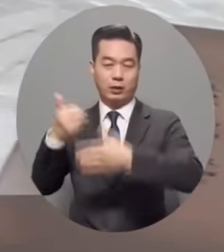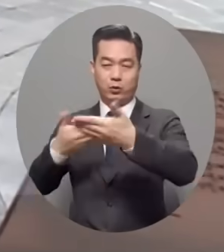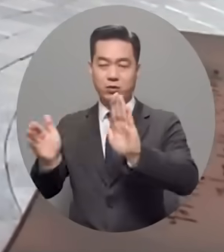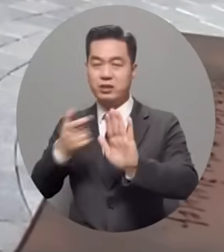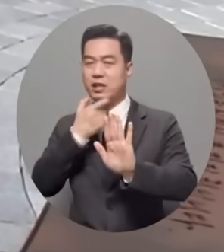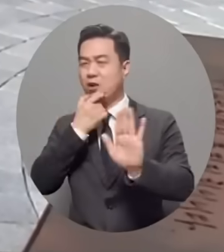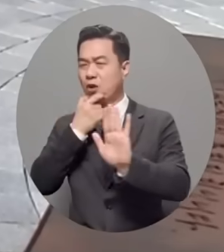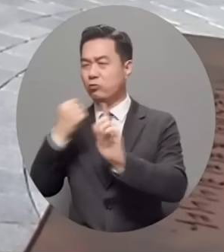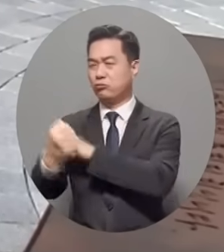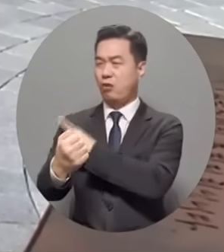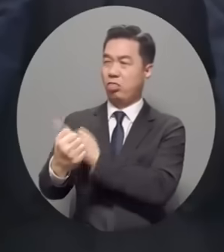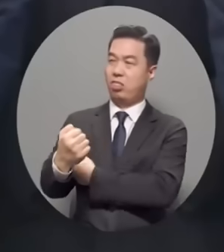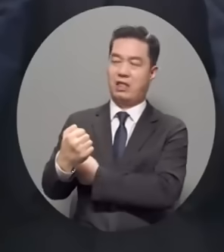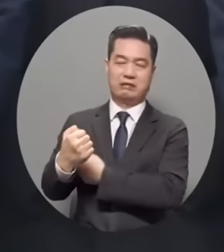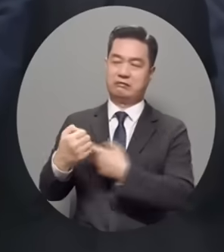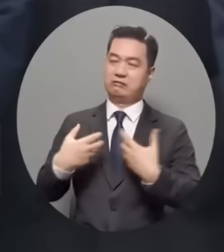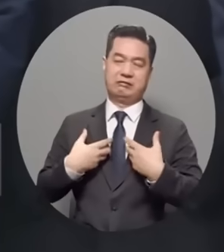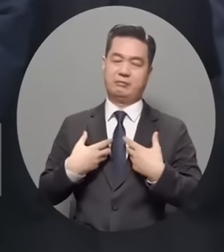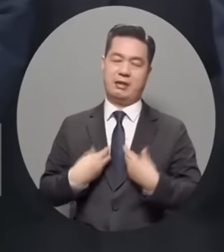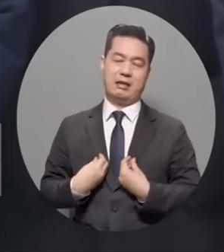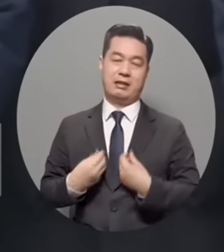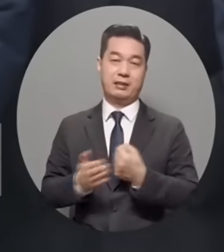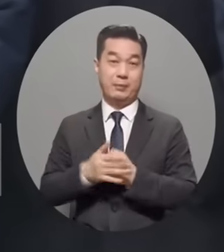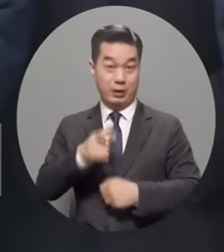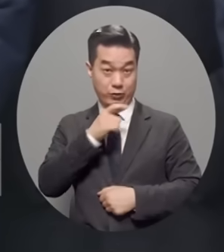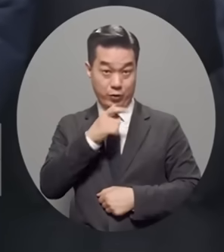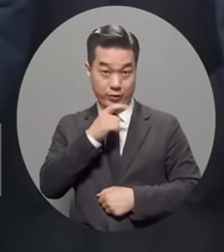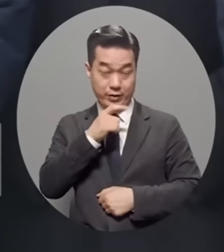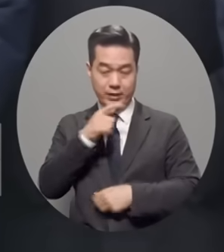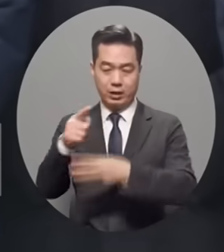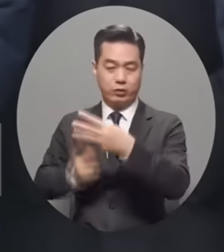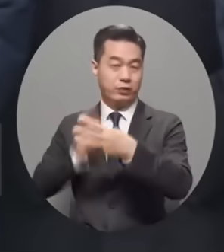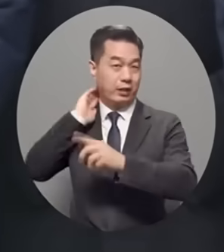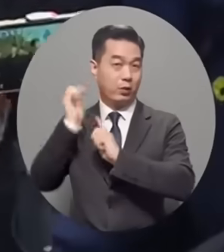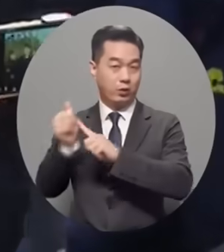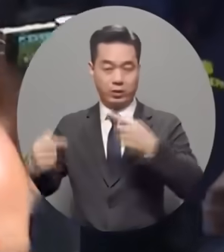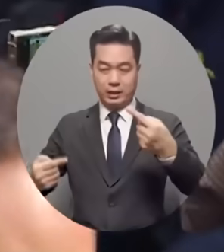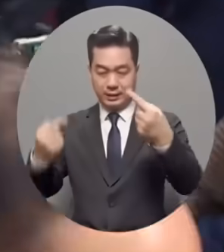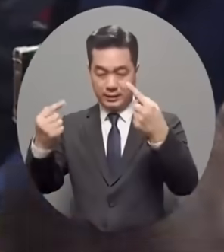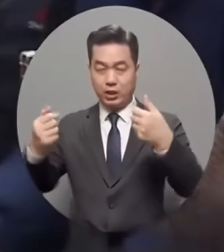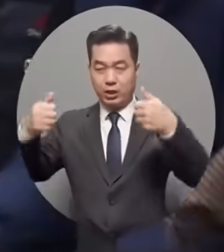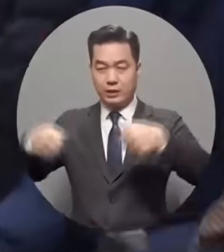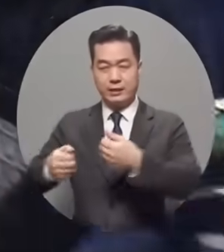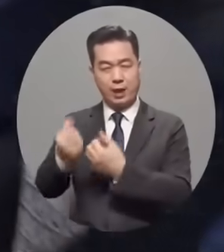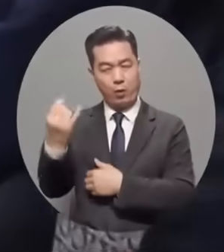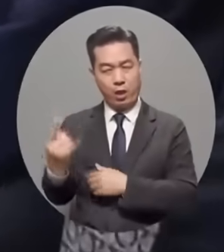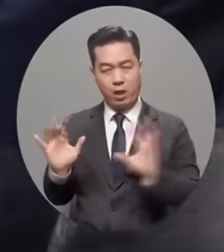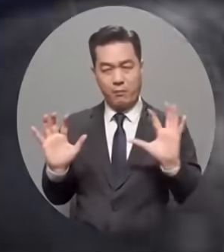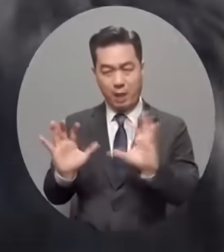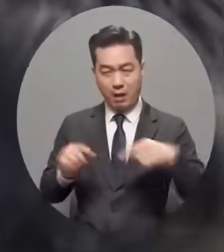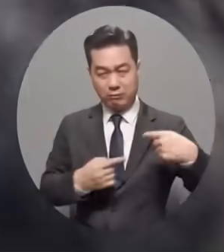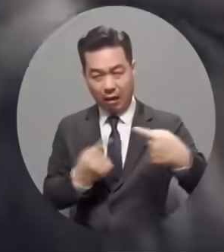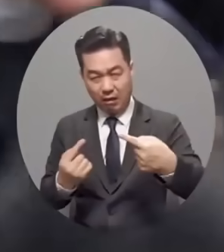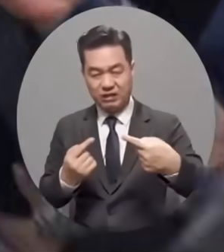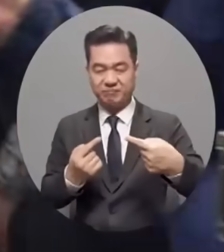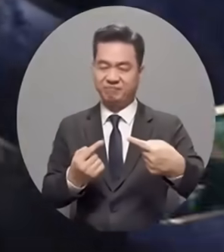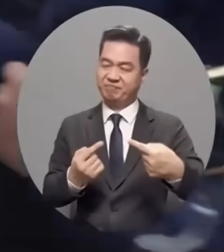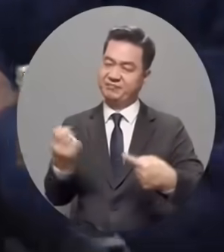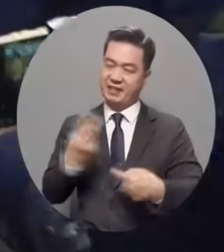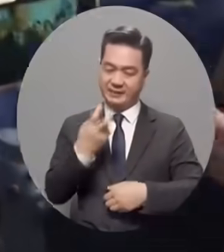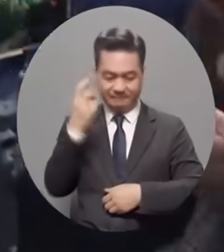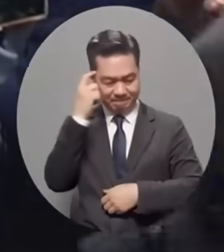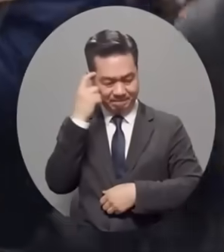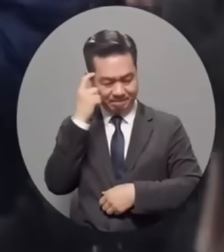방침이 실망스럽다며 오는 수요일 윤 대통령의 신년 인사회 참석을 재검토하겠다고 밝혔습니다. MBC 뉴스